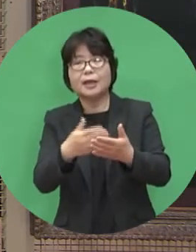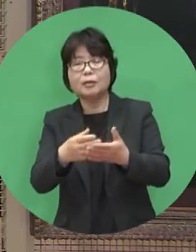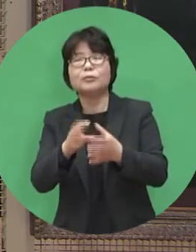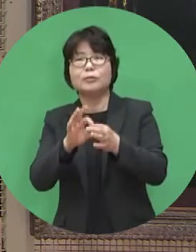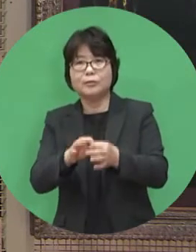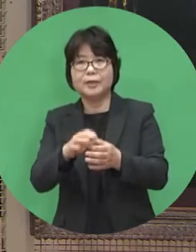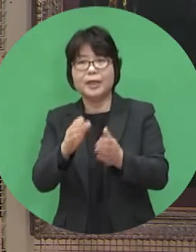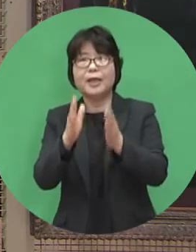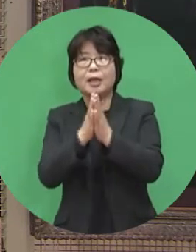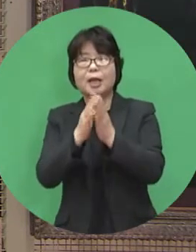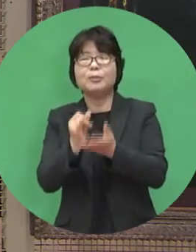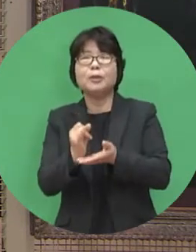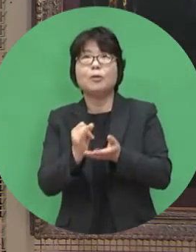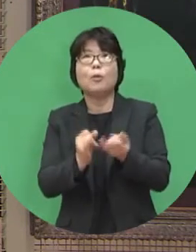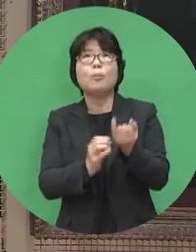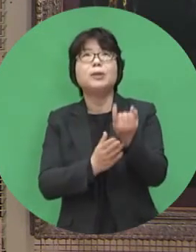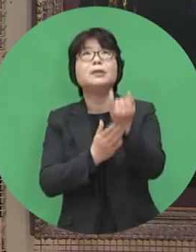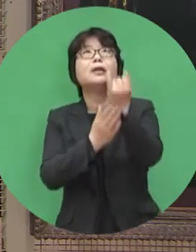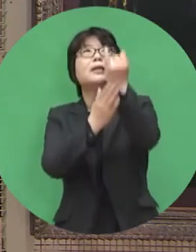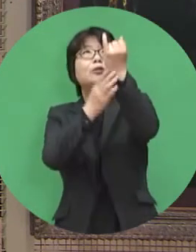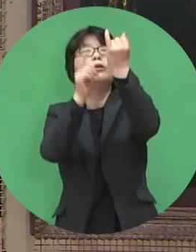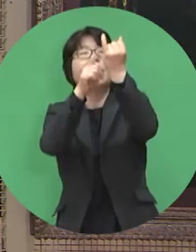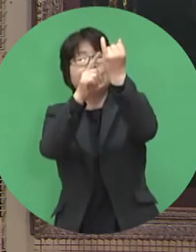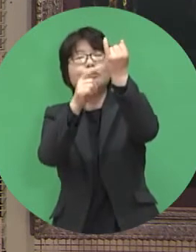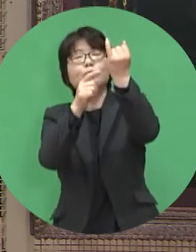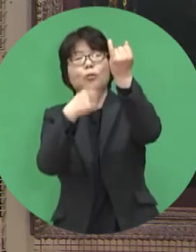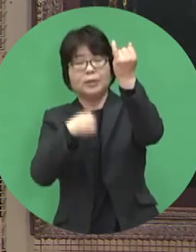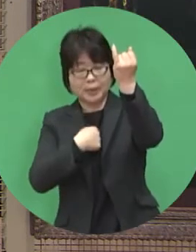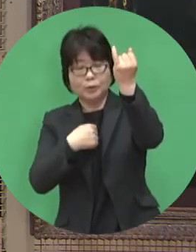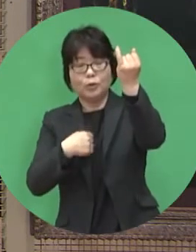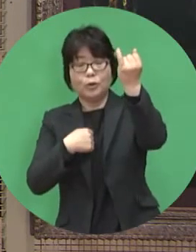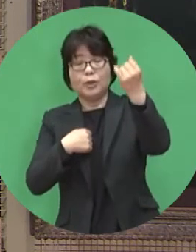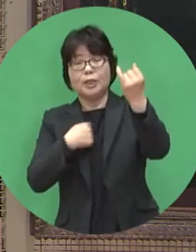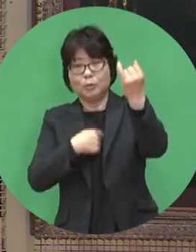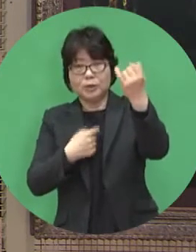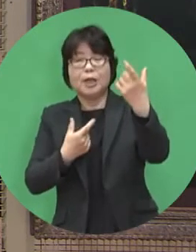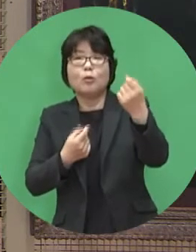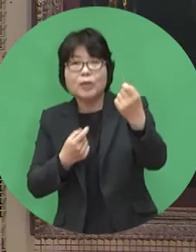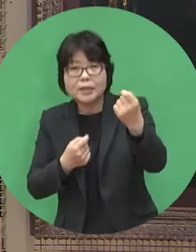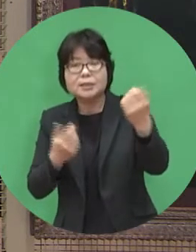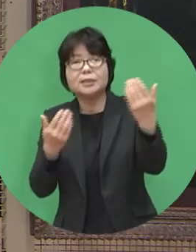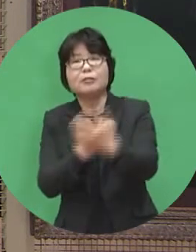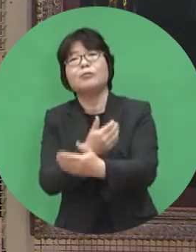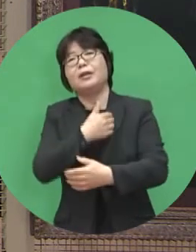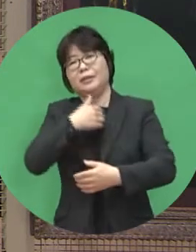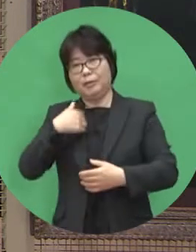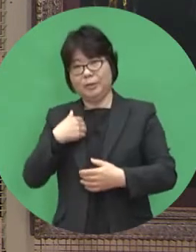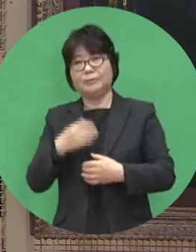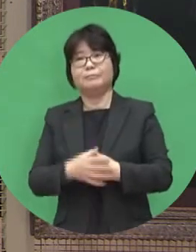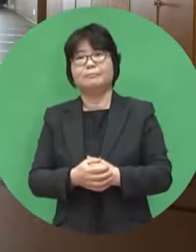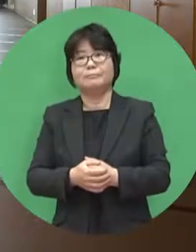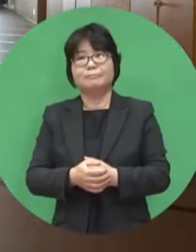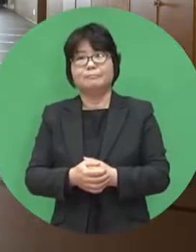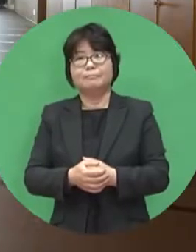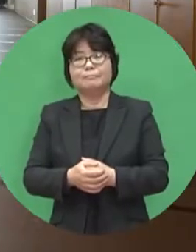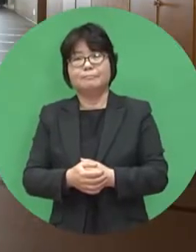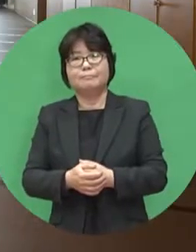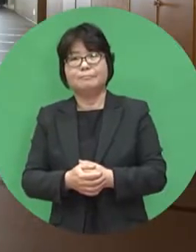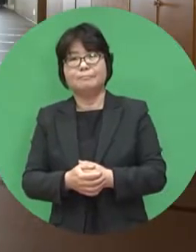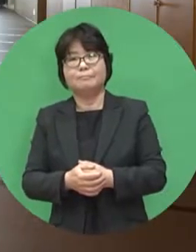召される時の女性に感情移入しやすいような作品になっています。